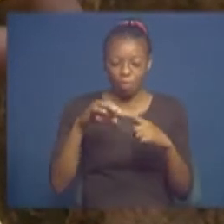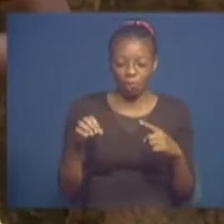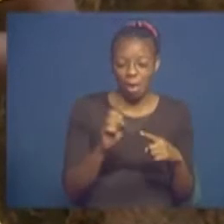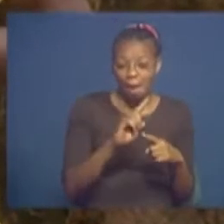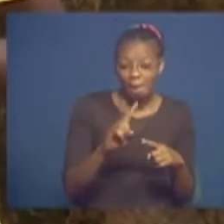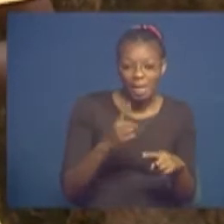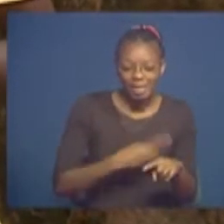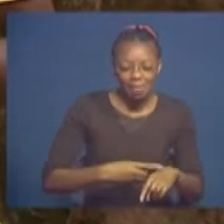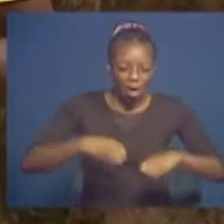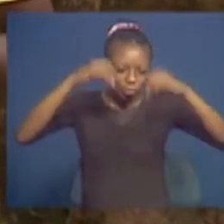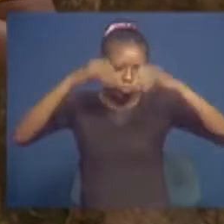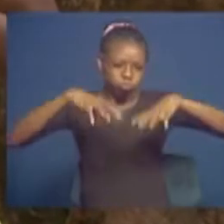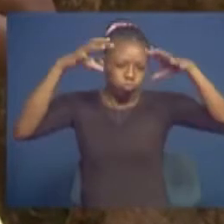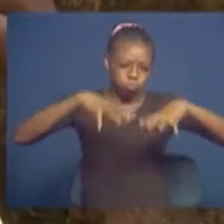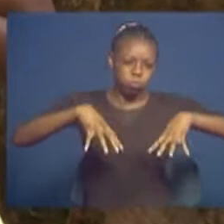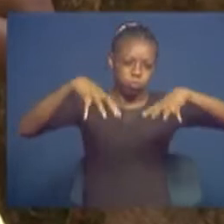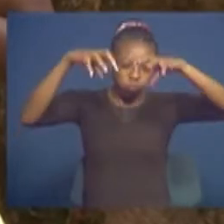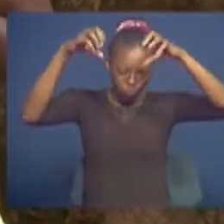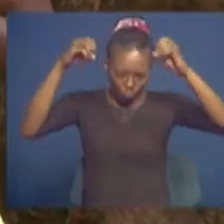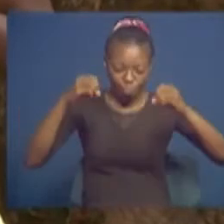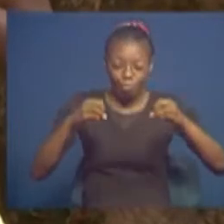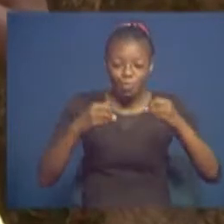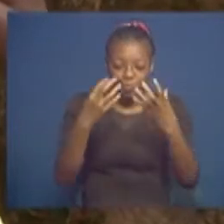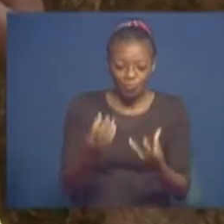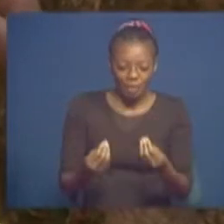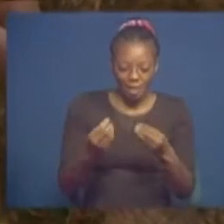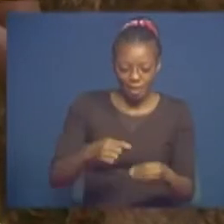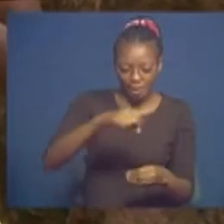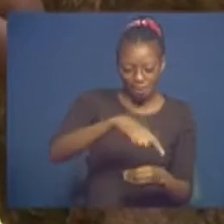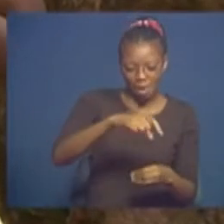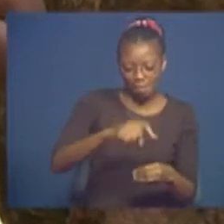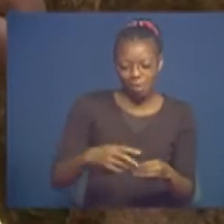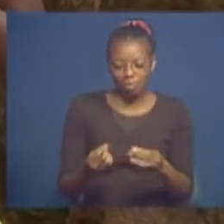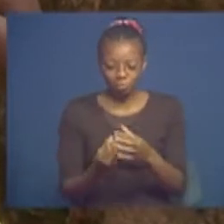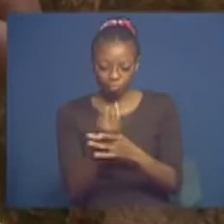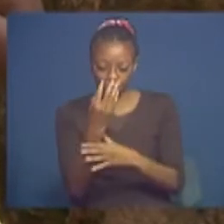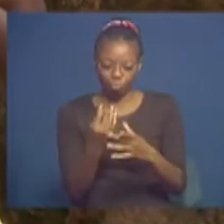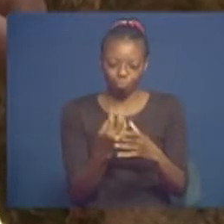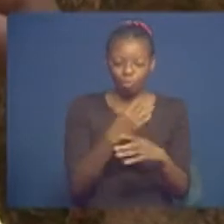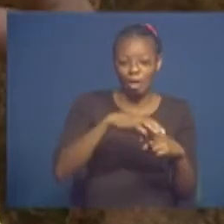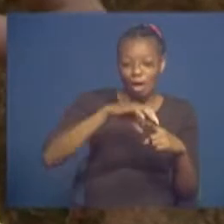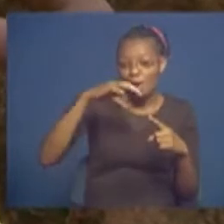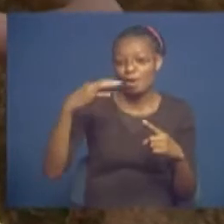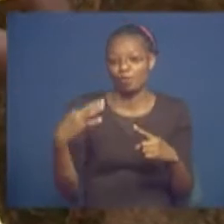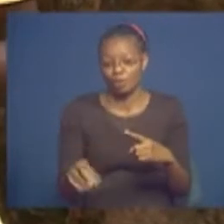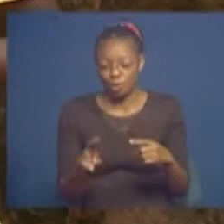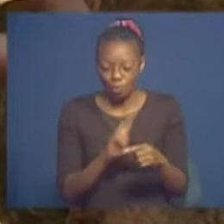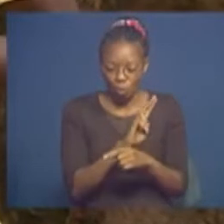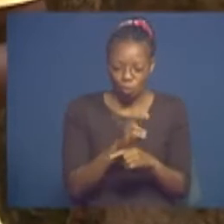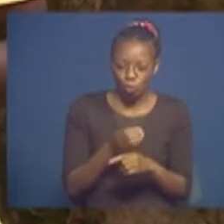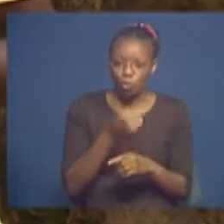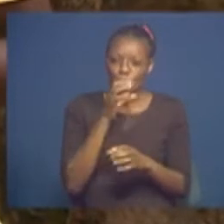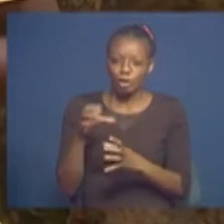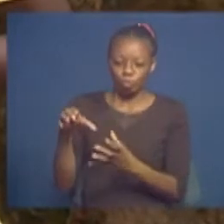hadi zinawiri. Mboga zote zile za kienyeji, iwe murenda, saga, terere, managu, malenge,